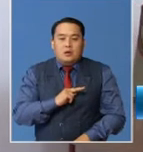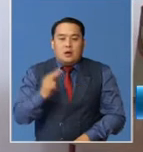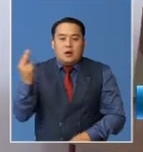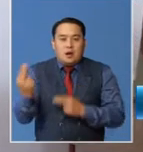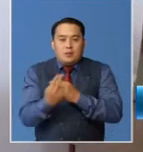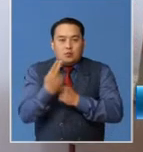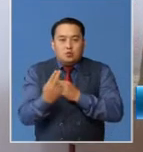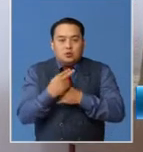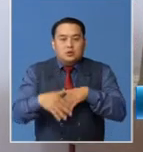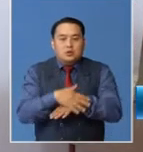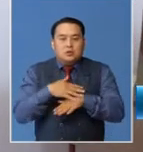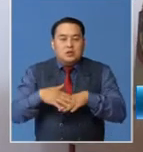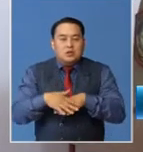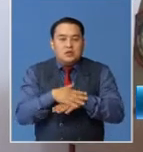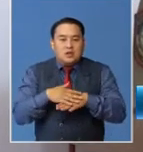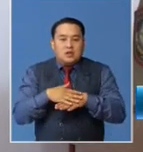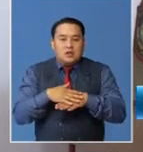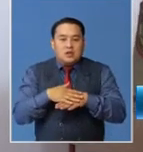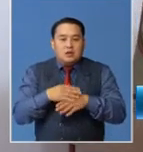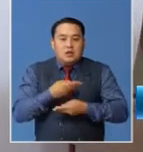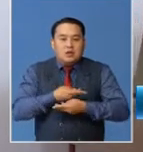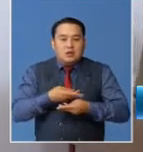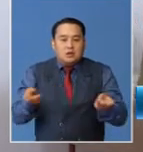обучению населения в жилом секторе. Вот мы раздали